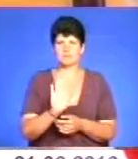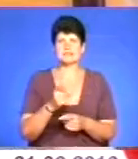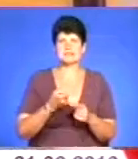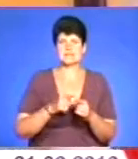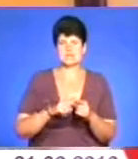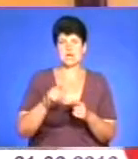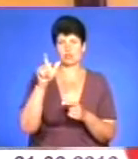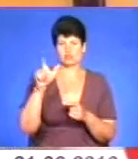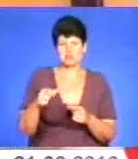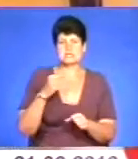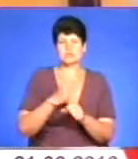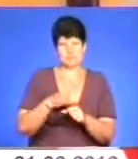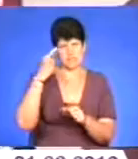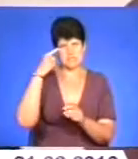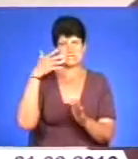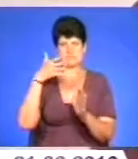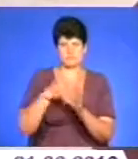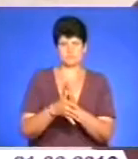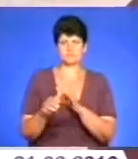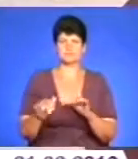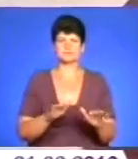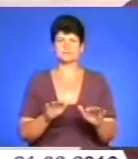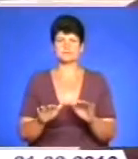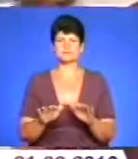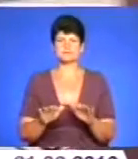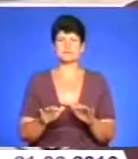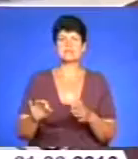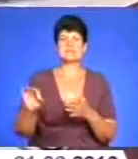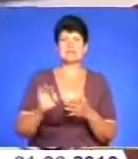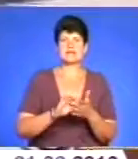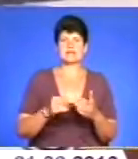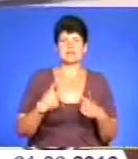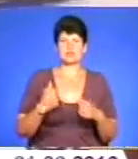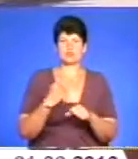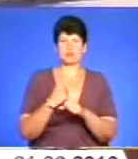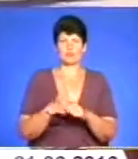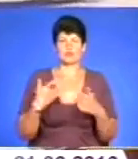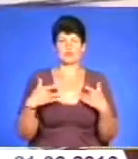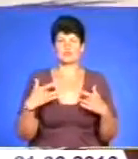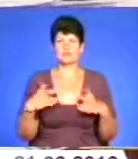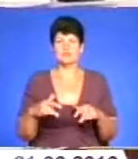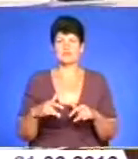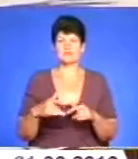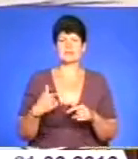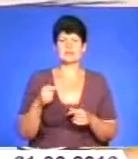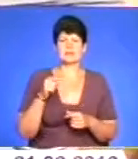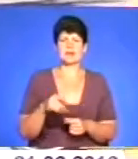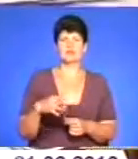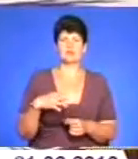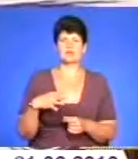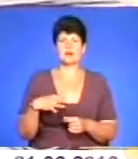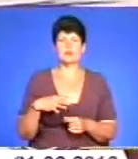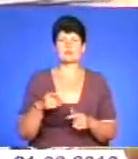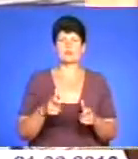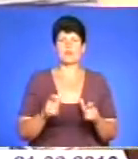зробила свідомо, я рахую, що це дуже правильно. Зразу, з роботи розрахувався і так чекав, що його